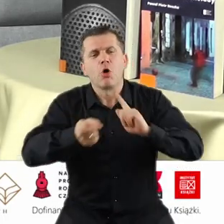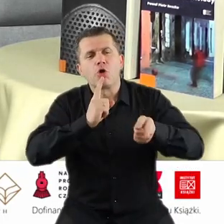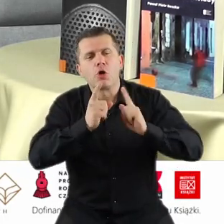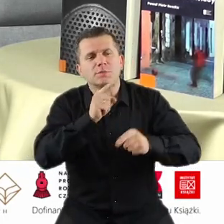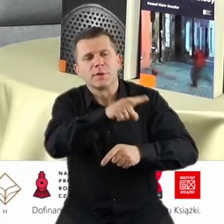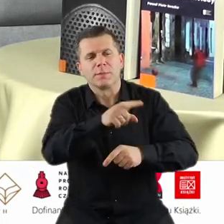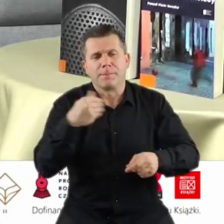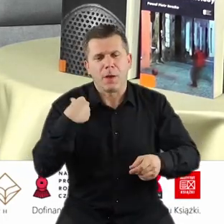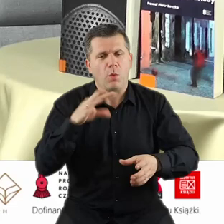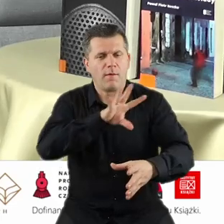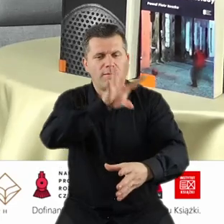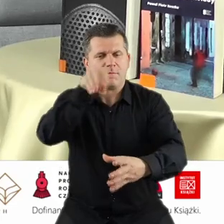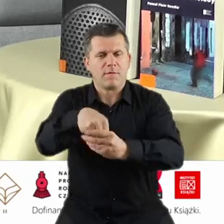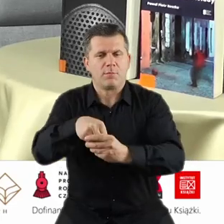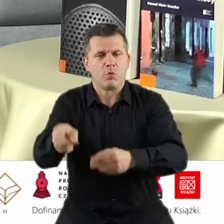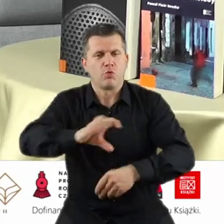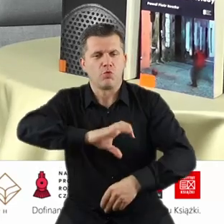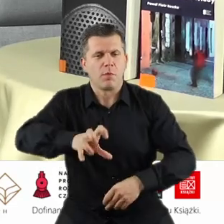były w tych grupach